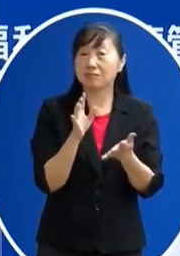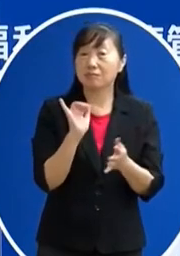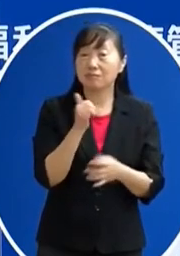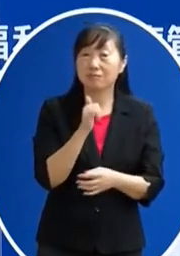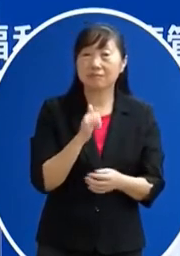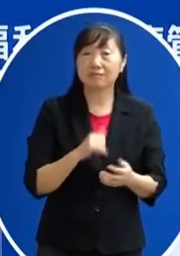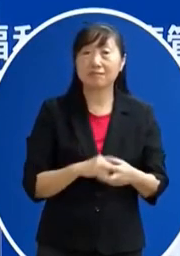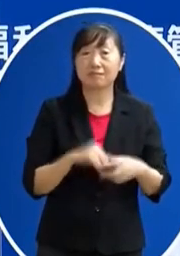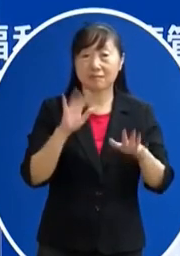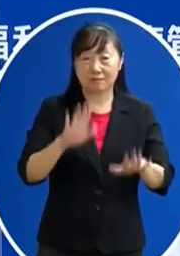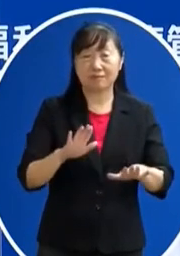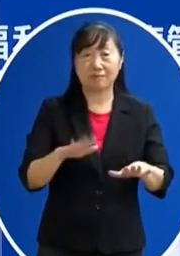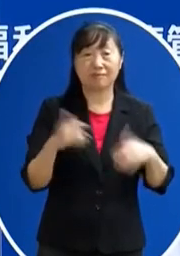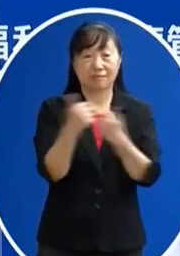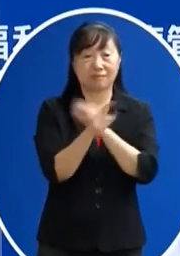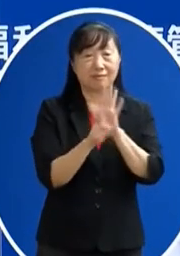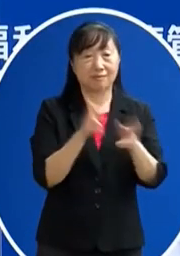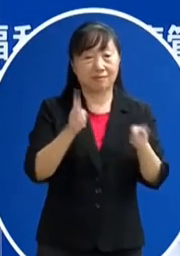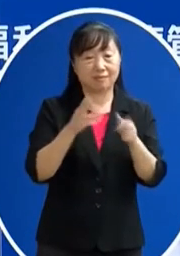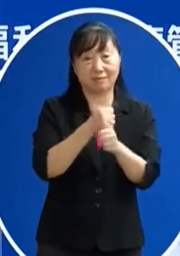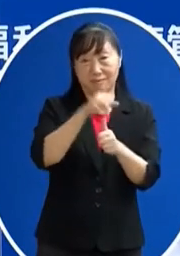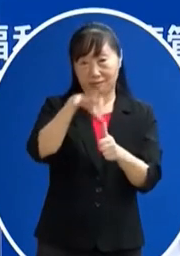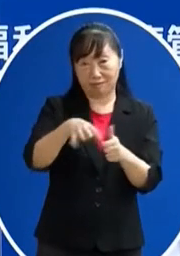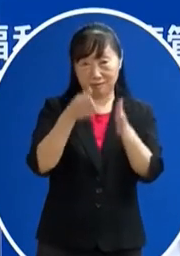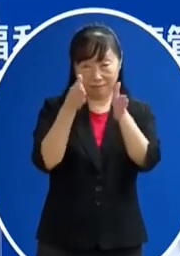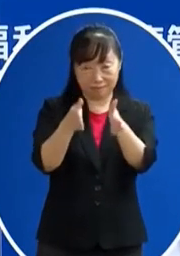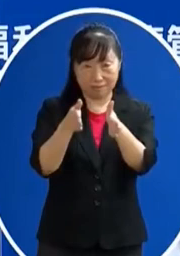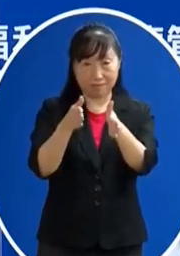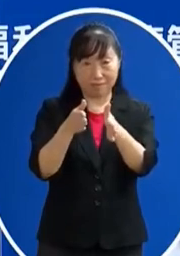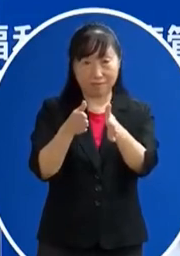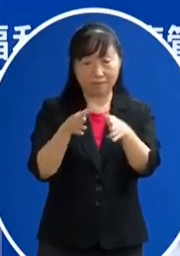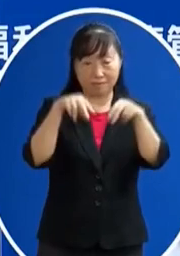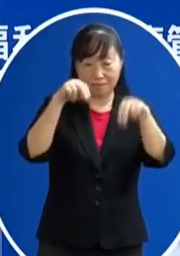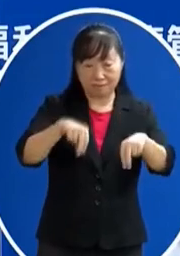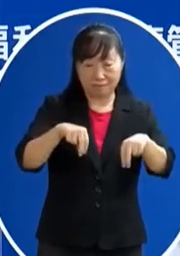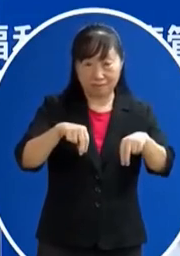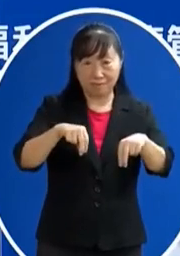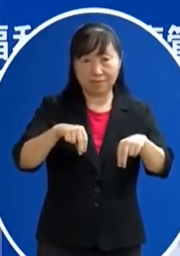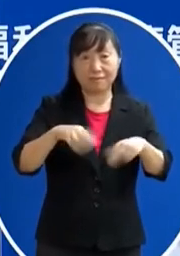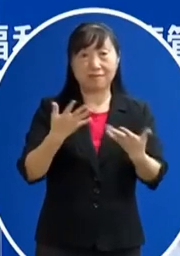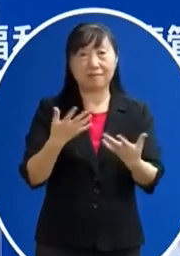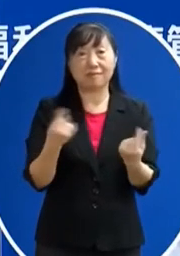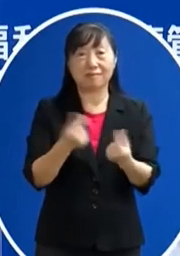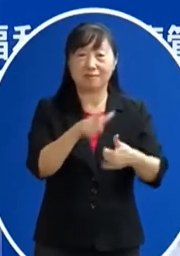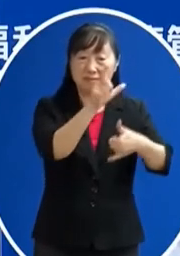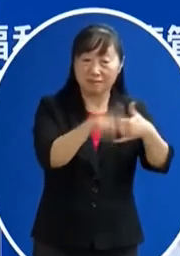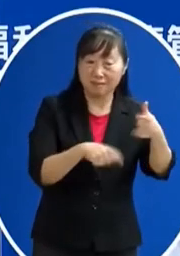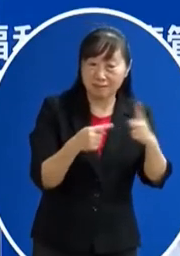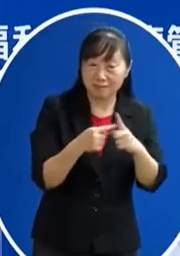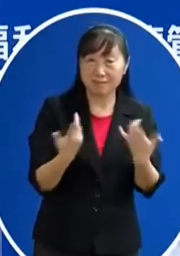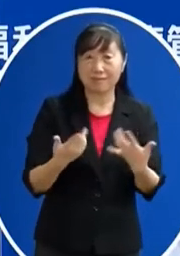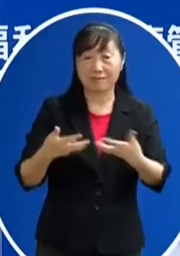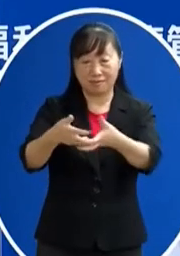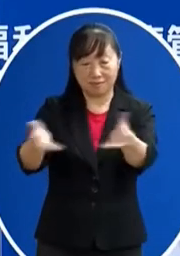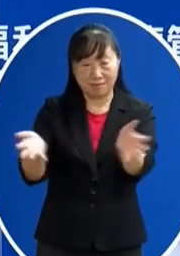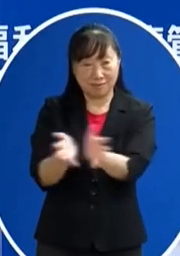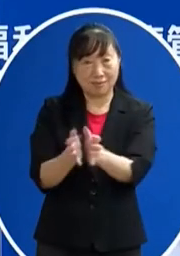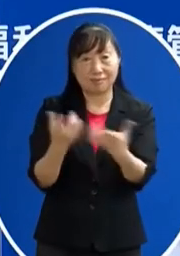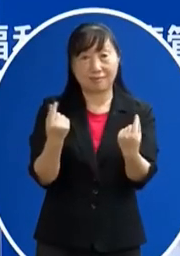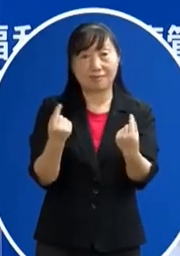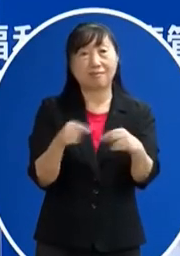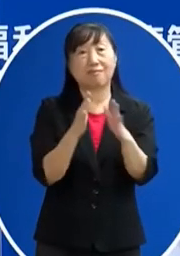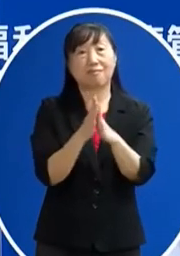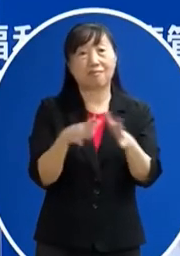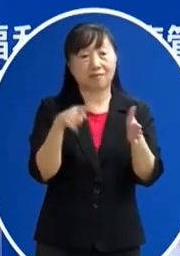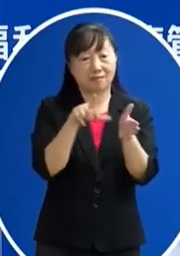这里哈，我还是要代表指挥中心对所有哈签约的相关，不管是个人或团体，在这段时